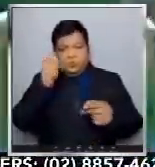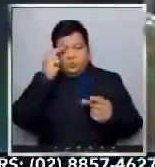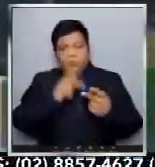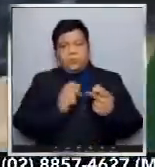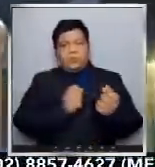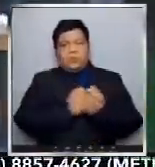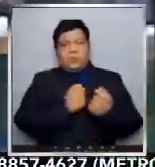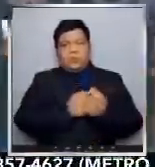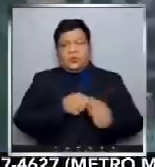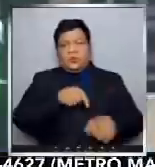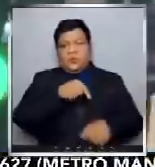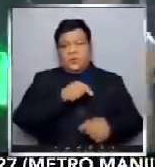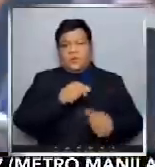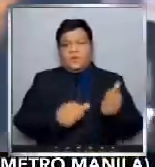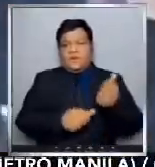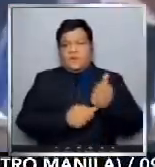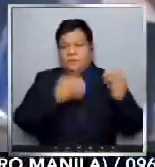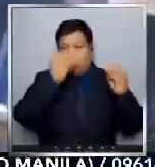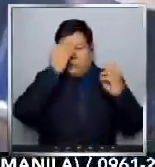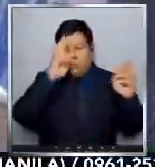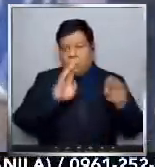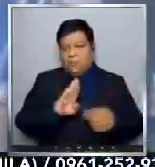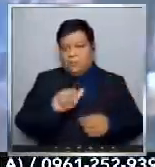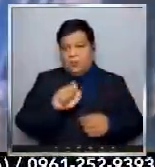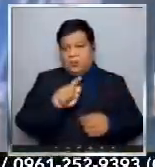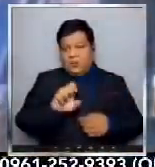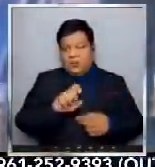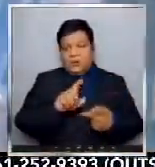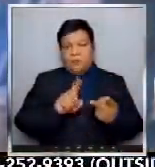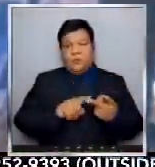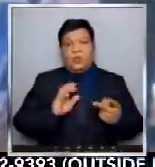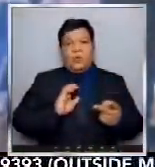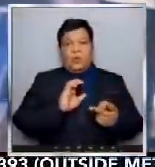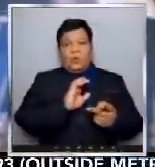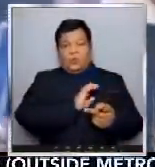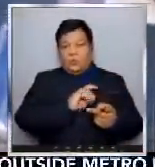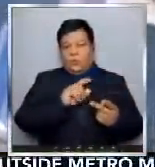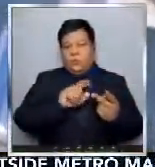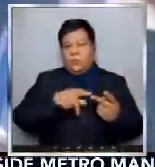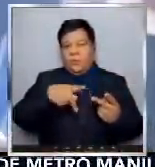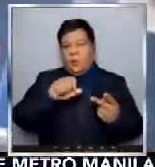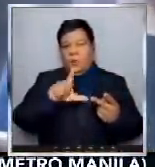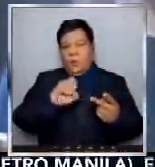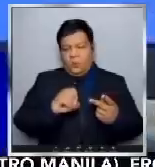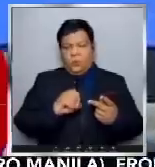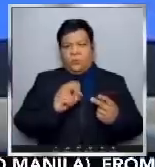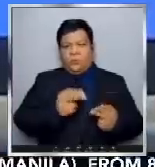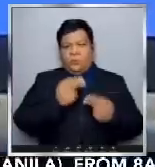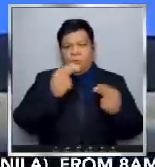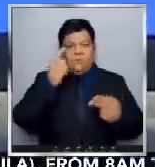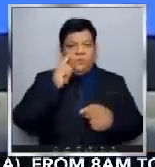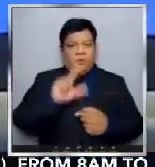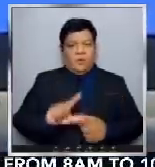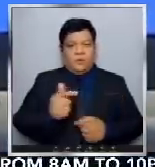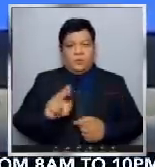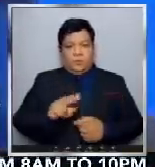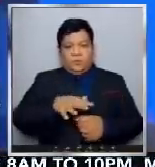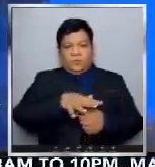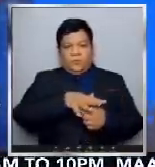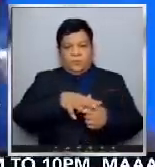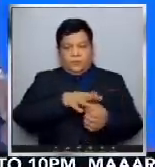Vice Mayor Baste Duterte at Congressman Paolo Duterte na tumatakbo para sa mga lokal na posisyon sa lungsod.